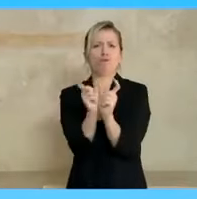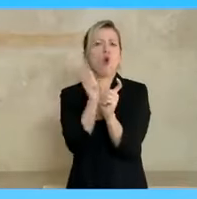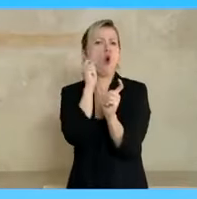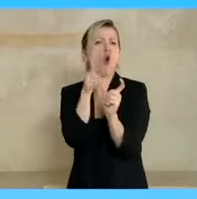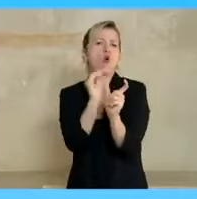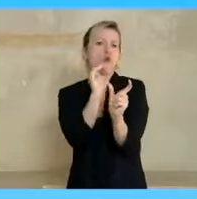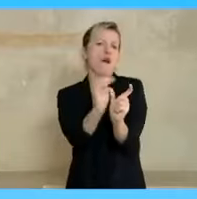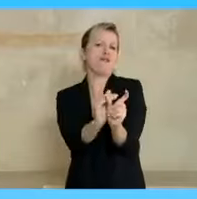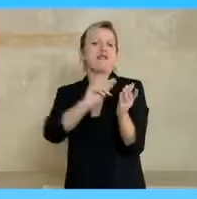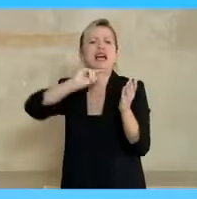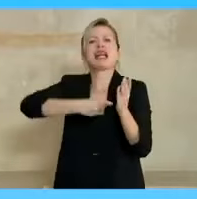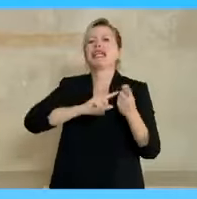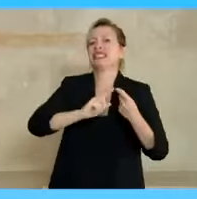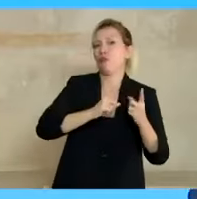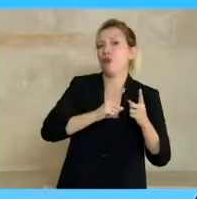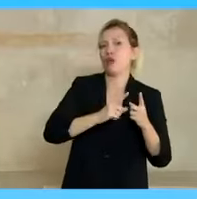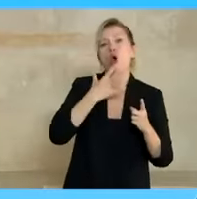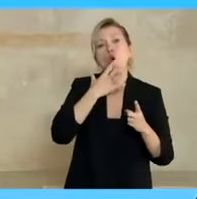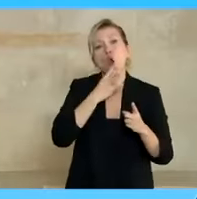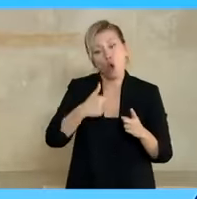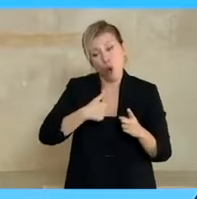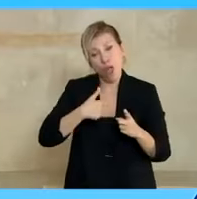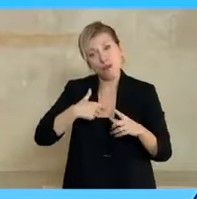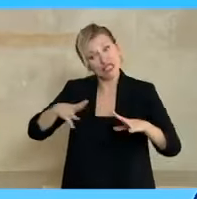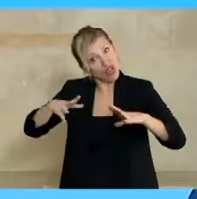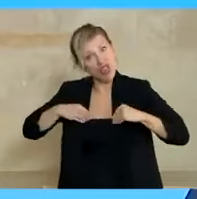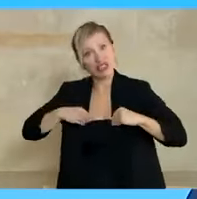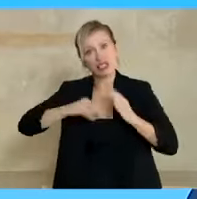η συμφωνία, που για μας είχε πολλά αρνητικά,